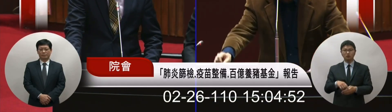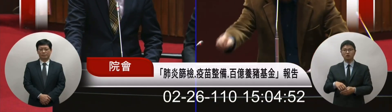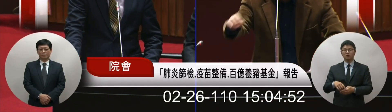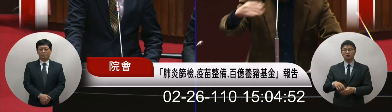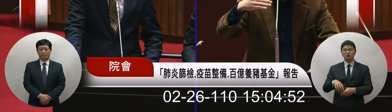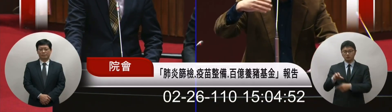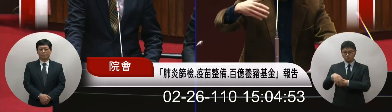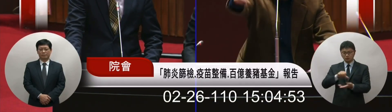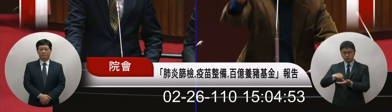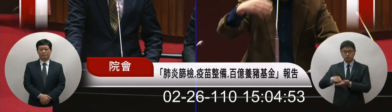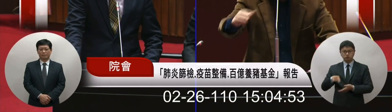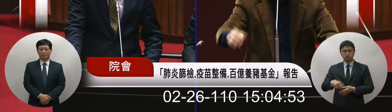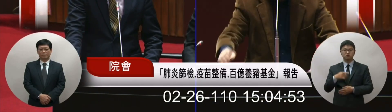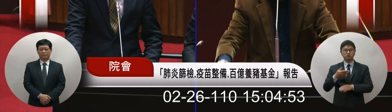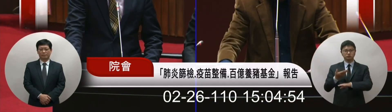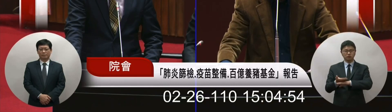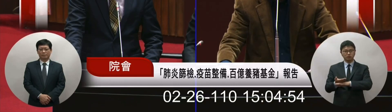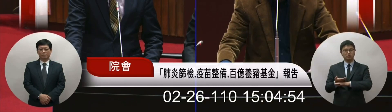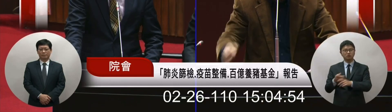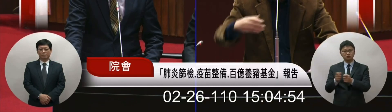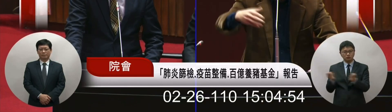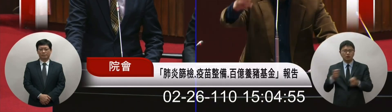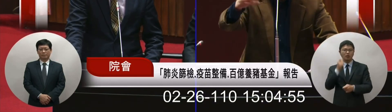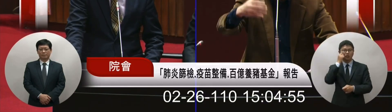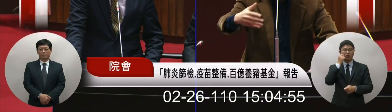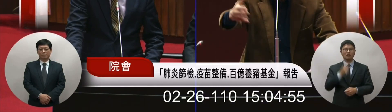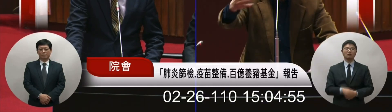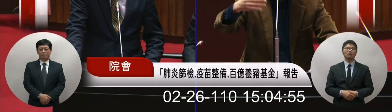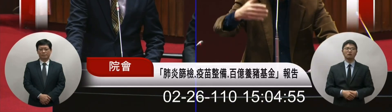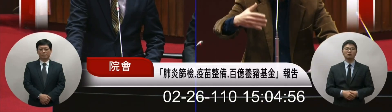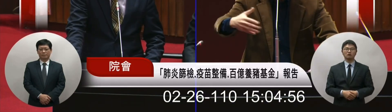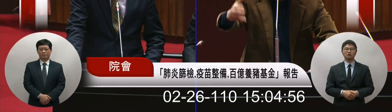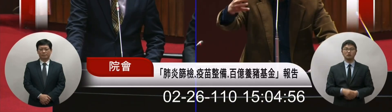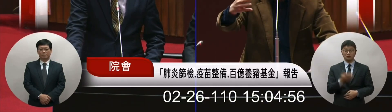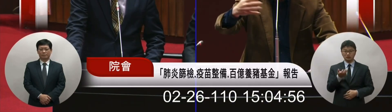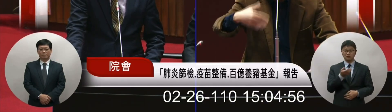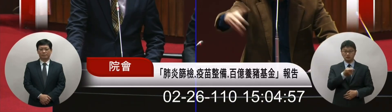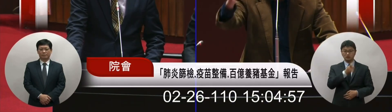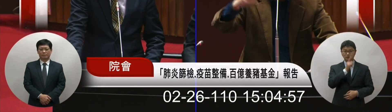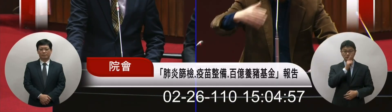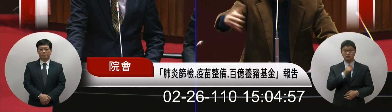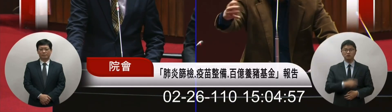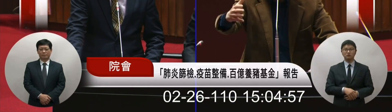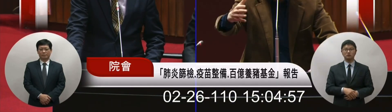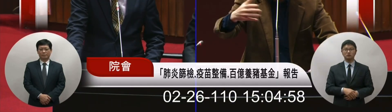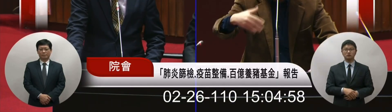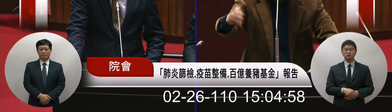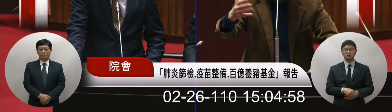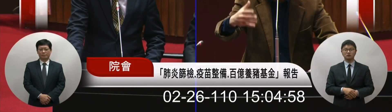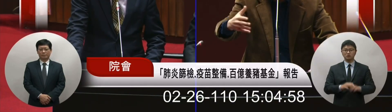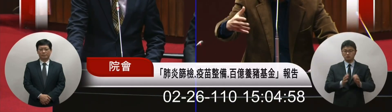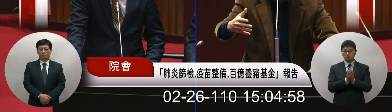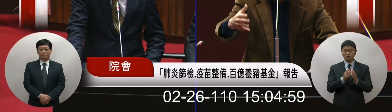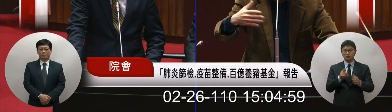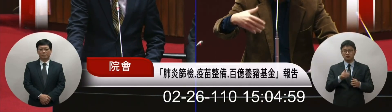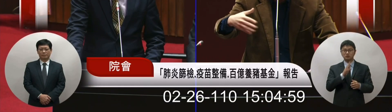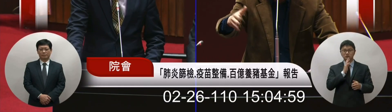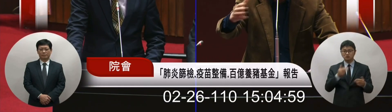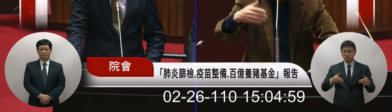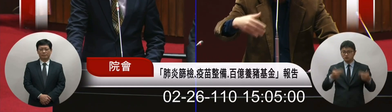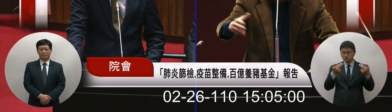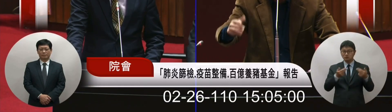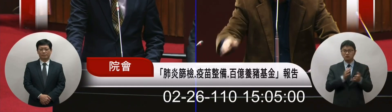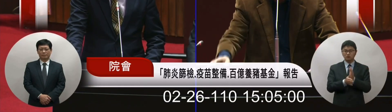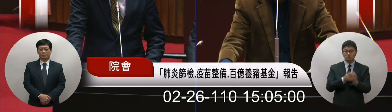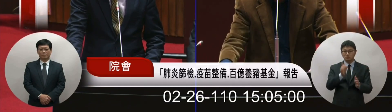听你讲吼，已经发函请他们，希望用视讯的方式或用什么方式，大家来